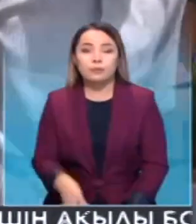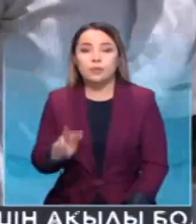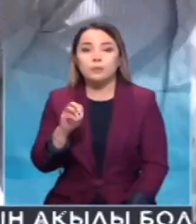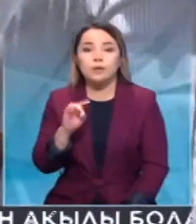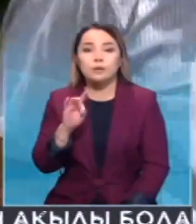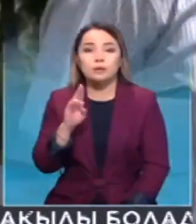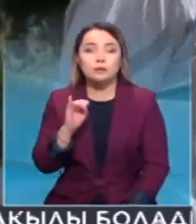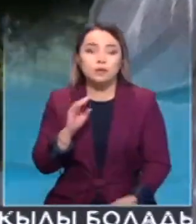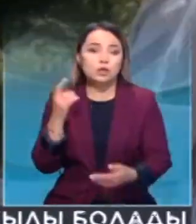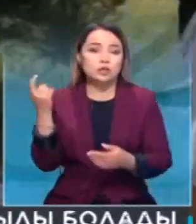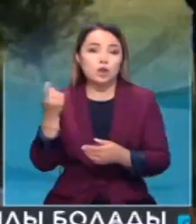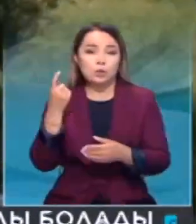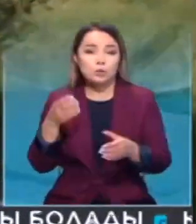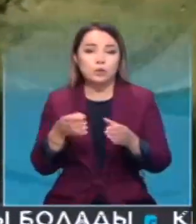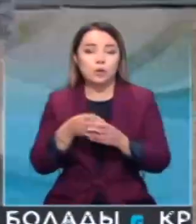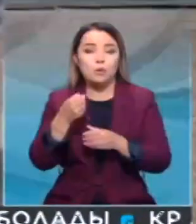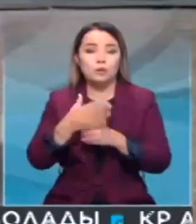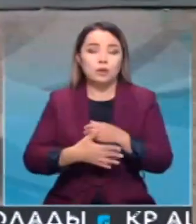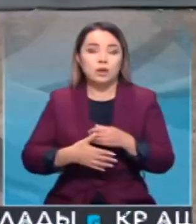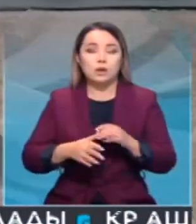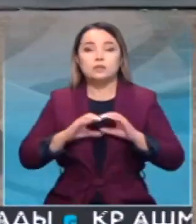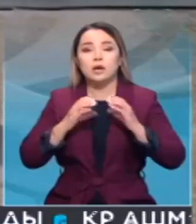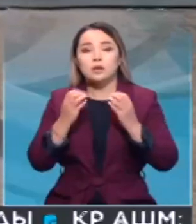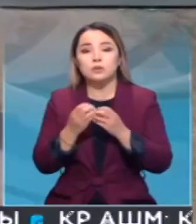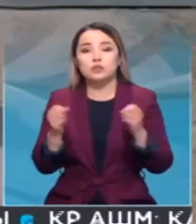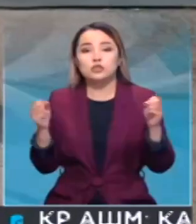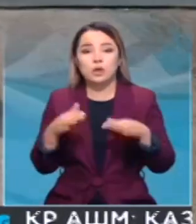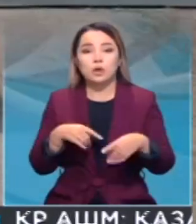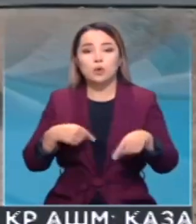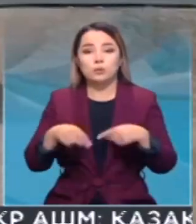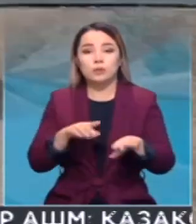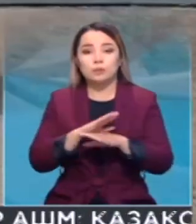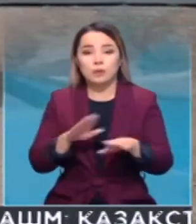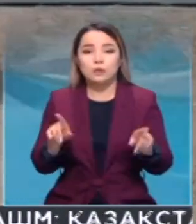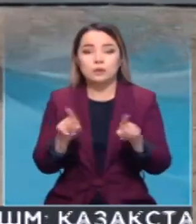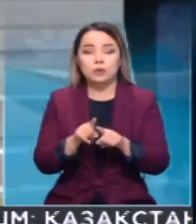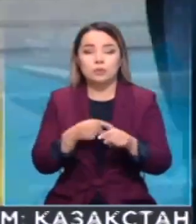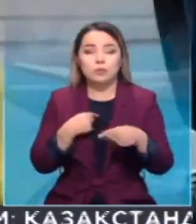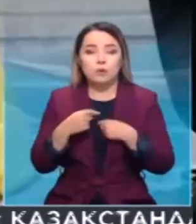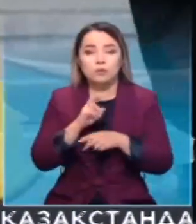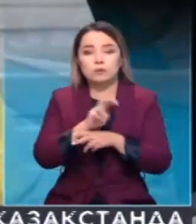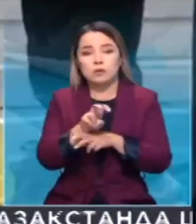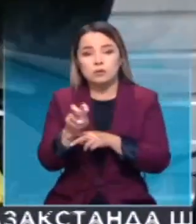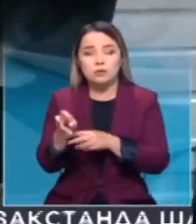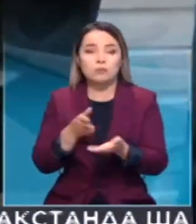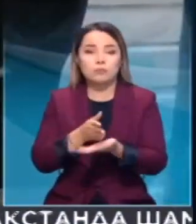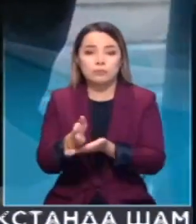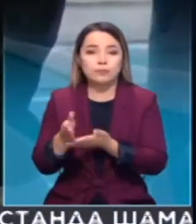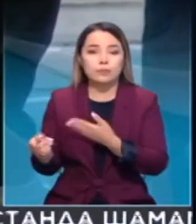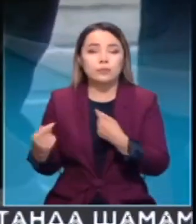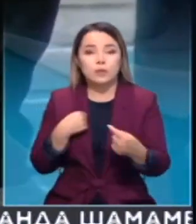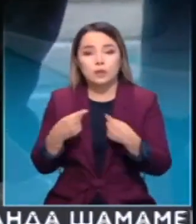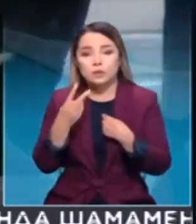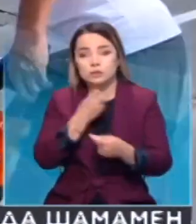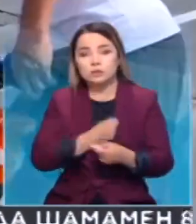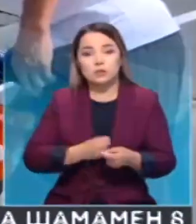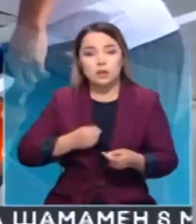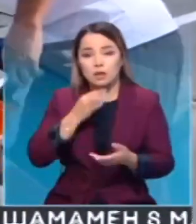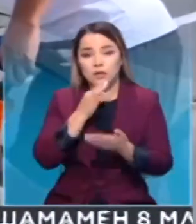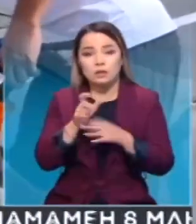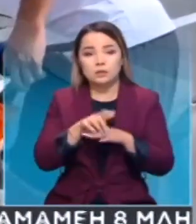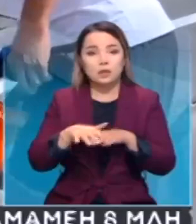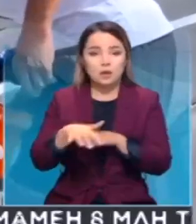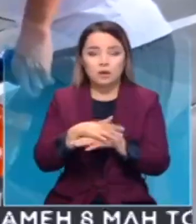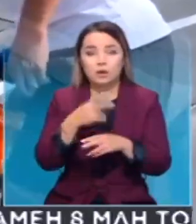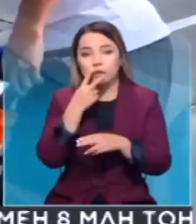Меркідегі шаруалар орталық стадионға жиналды. Дихандар доп тебу үшін емес, доп құсап, домалап, бармаған жеріміз жоқ деп ашулы. Жиналған елдің қарасы